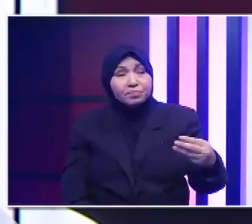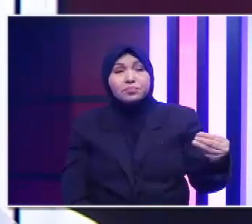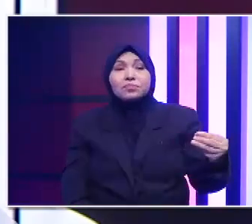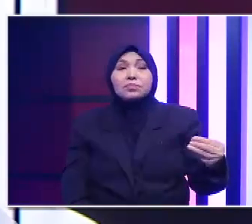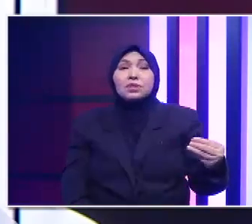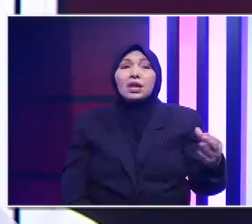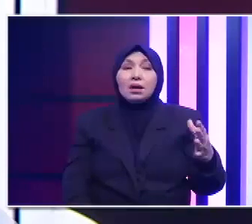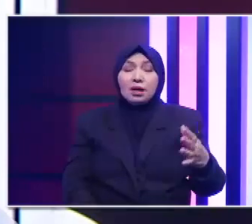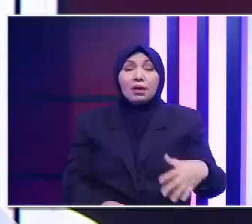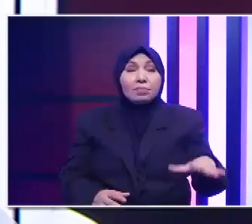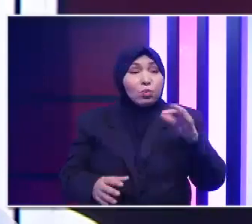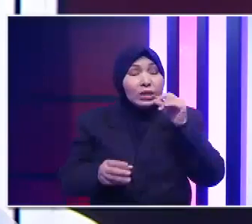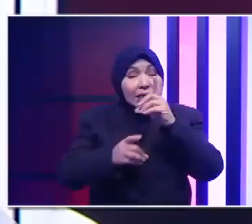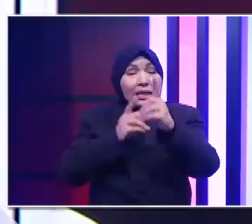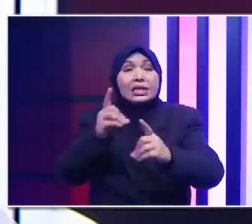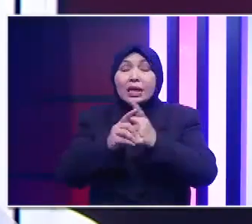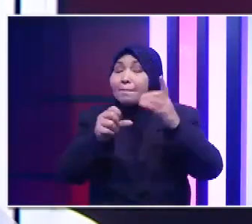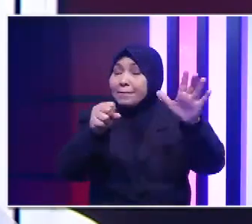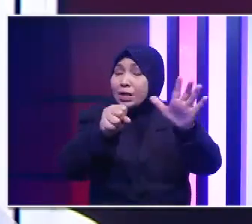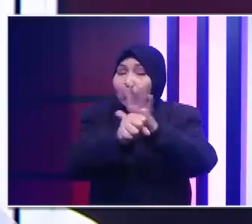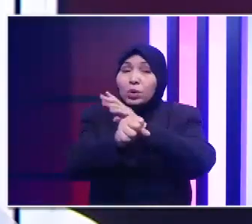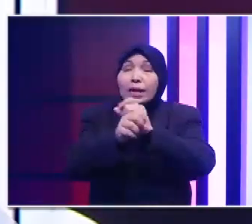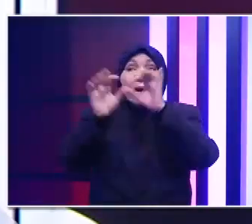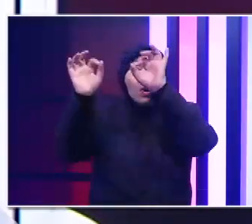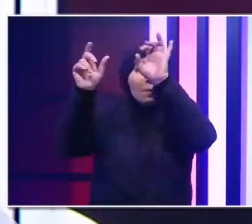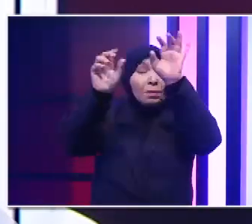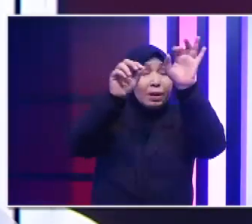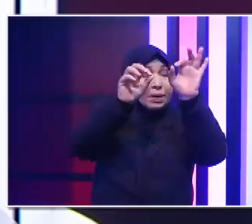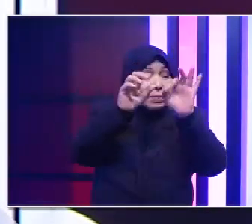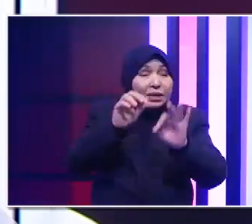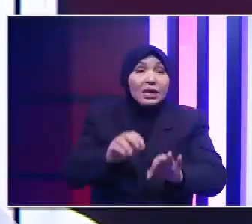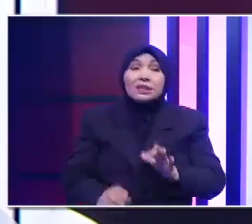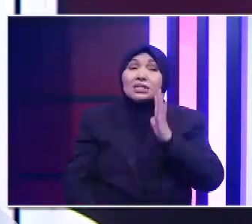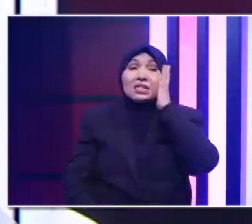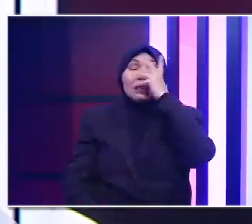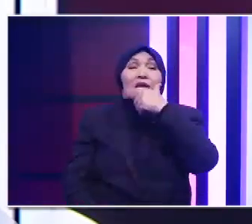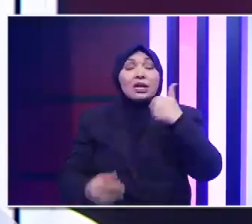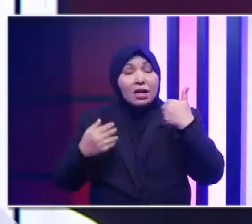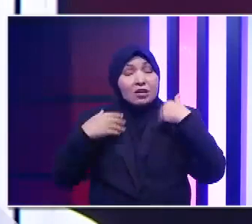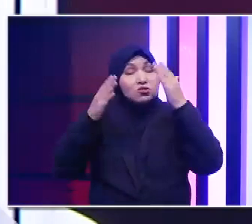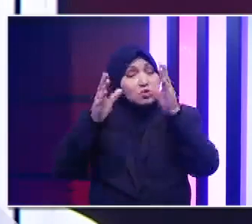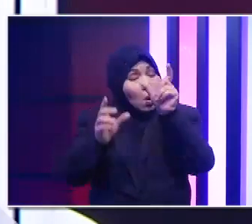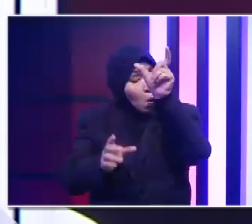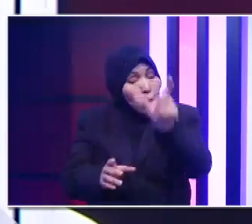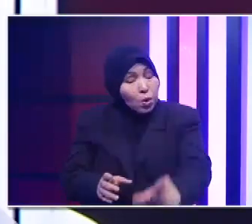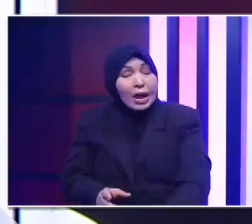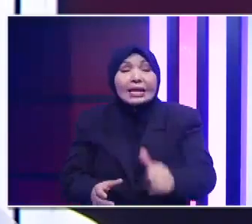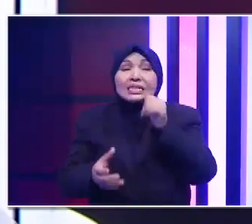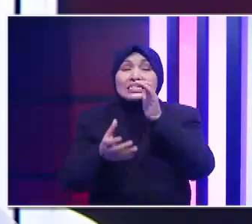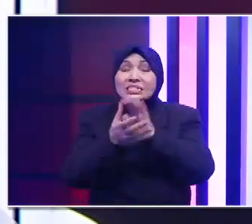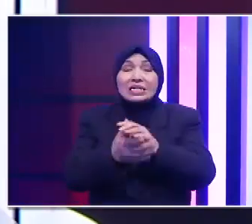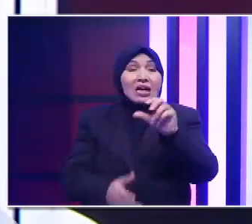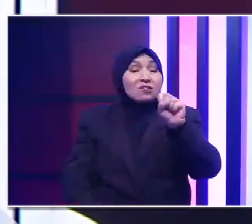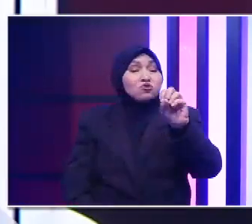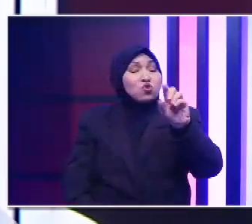ad-dunya Al Mar'atus Sholihah Dunia ini penuh dengan perhiasan dan perhiasan yang tercantik adalah seorang istri yang Salehah Jadi kalau